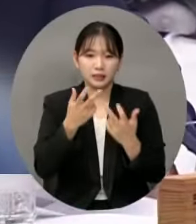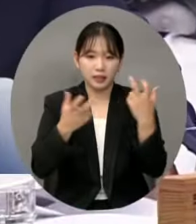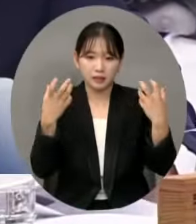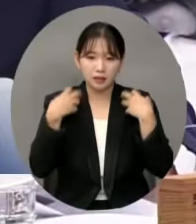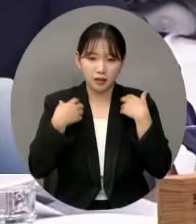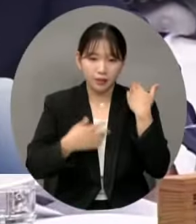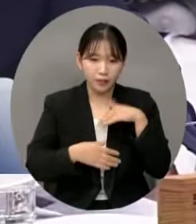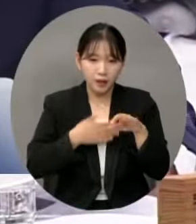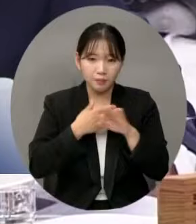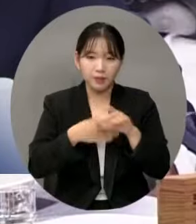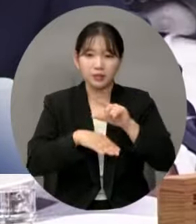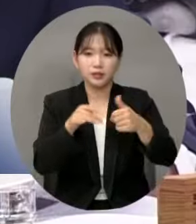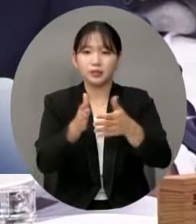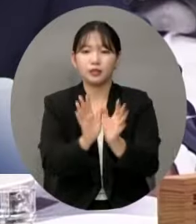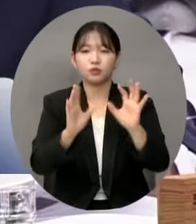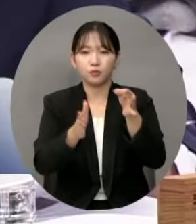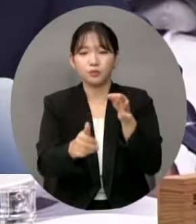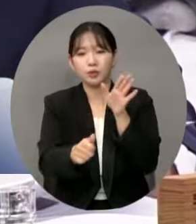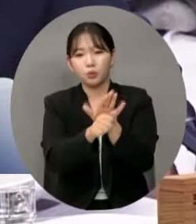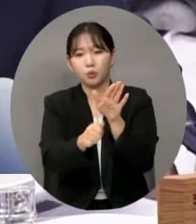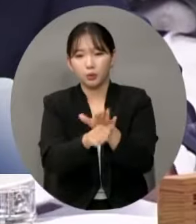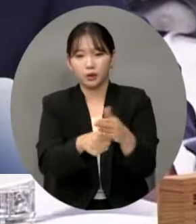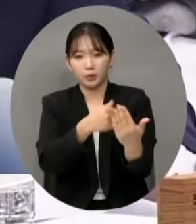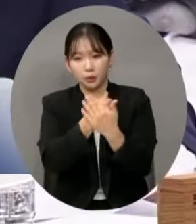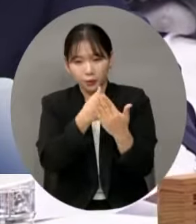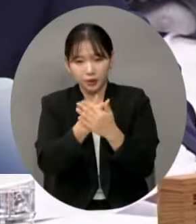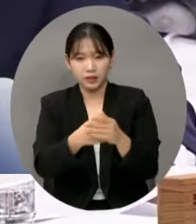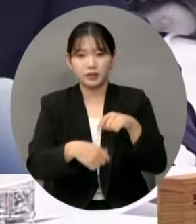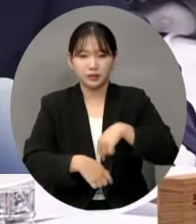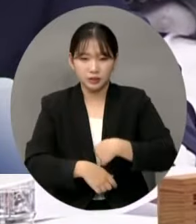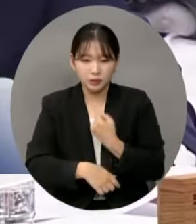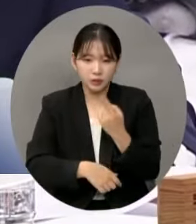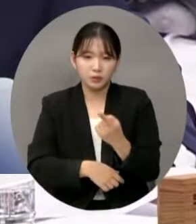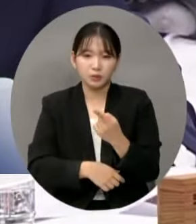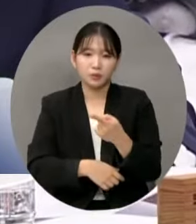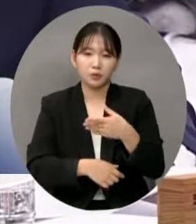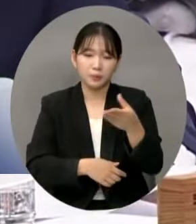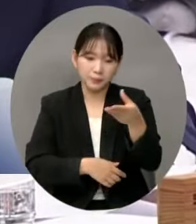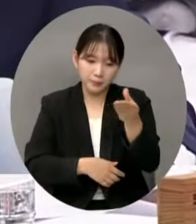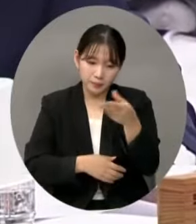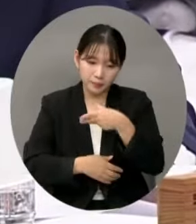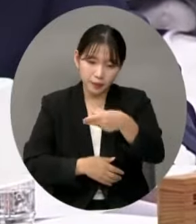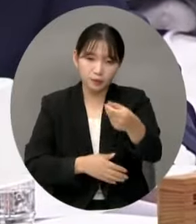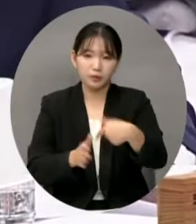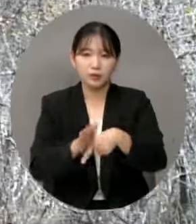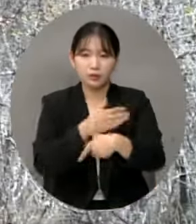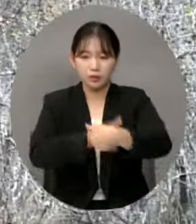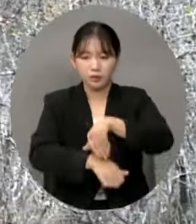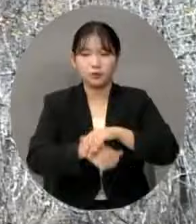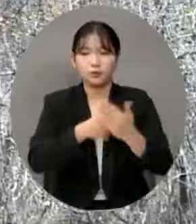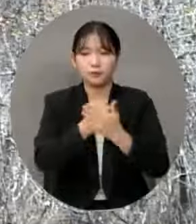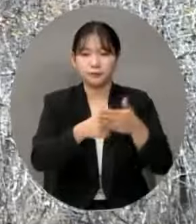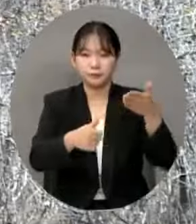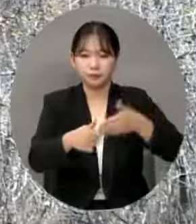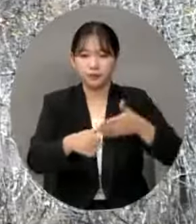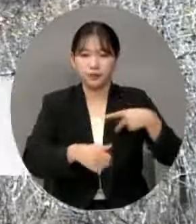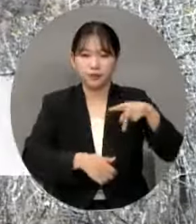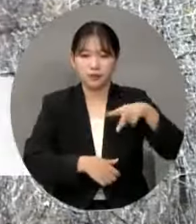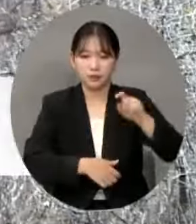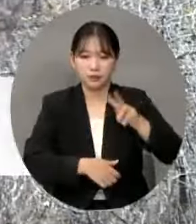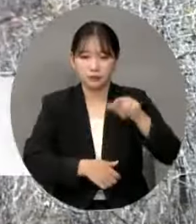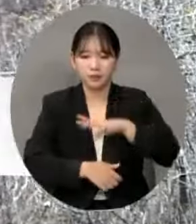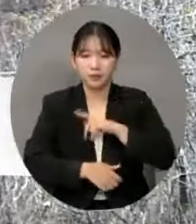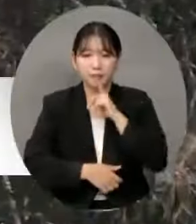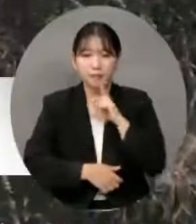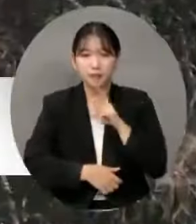지자체 국비 보조라도 해서 지자체에서 좀 자체적으로 리스를 좀 하실 수 있도록 적극적으로 좀. 서삼석 의원은